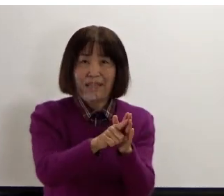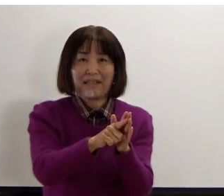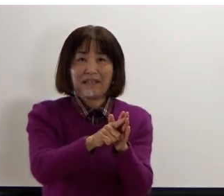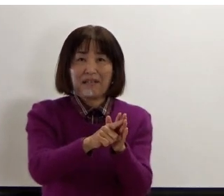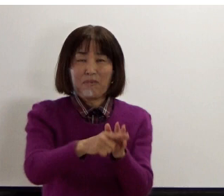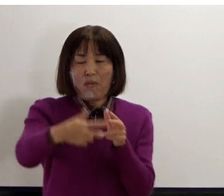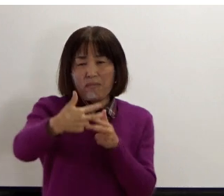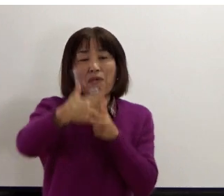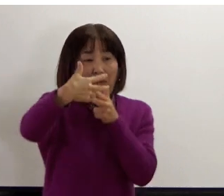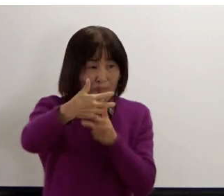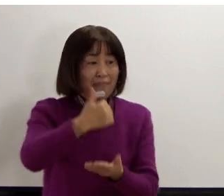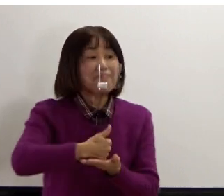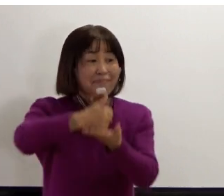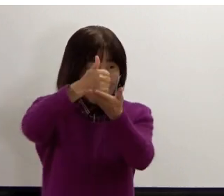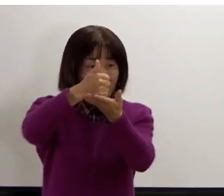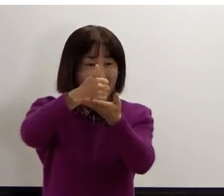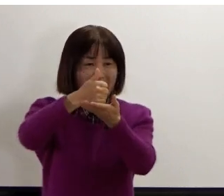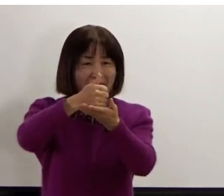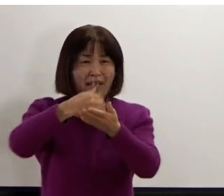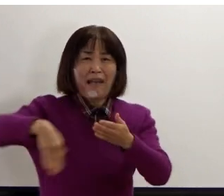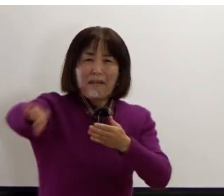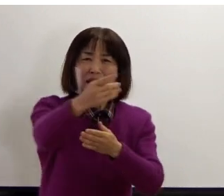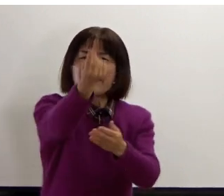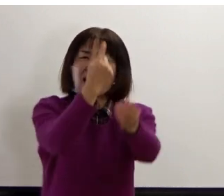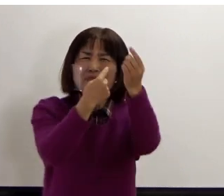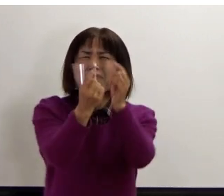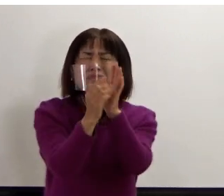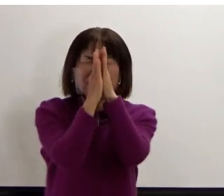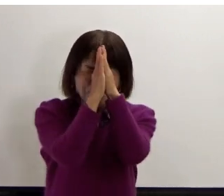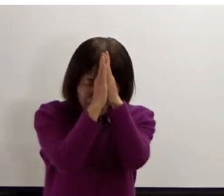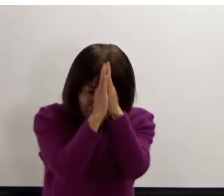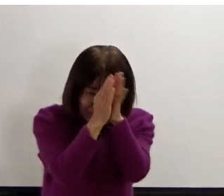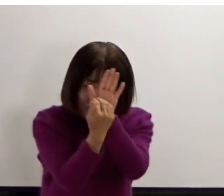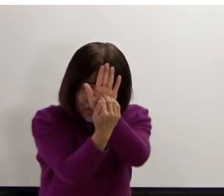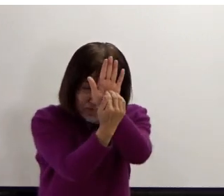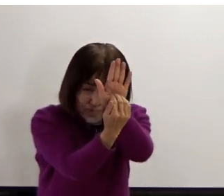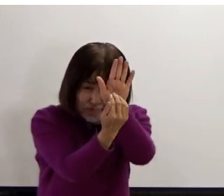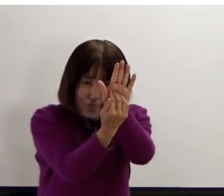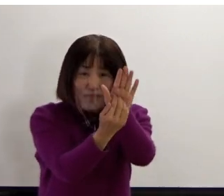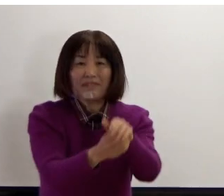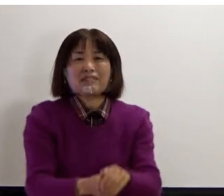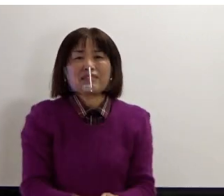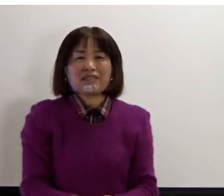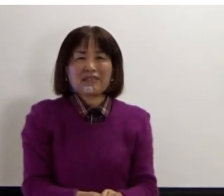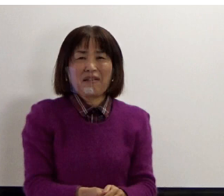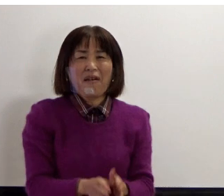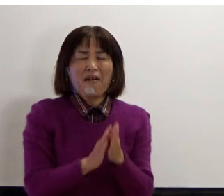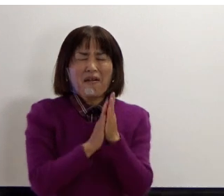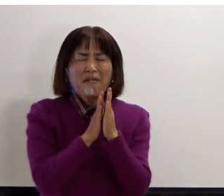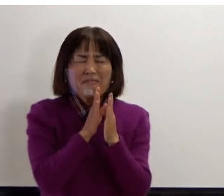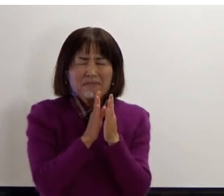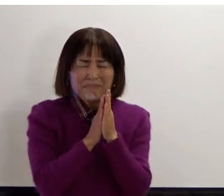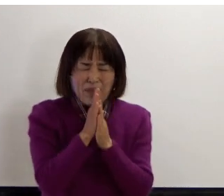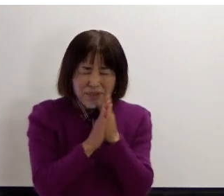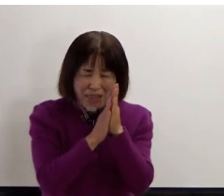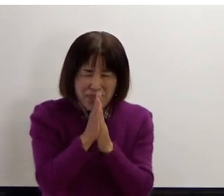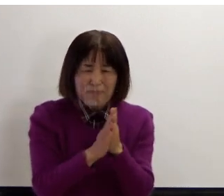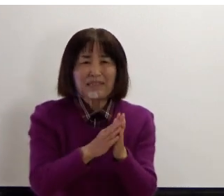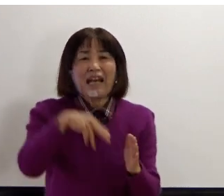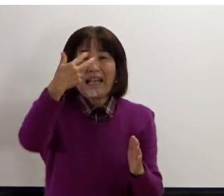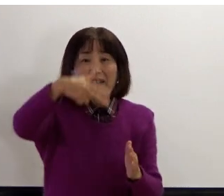けど、頼むからクリスマスの時からオンライン礼拝とかに並んでくれと、本当にもうそれだ